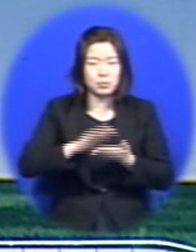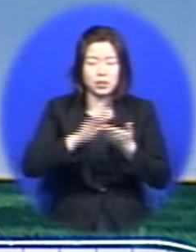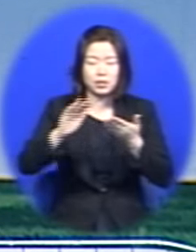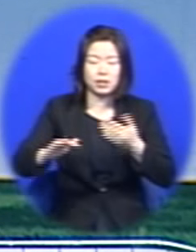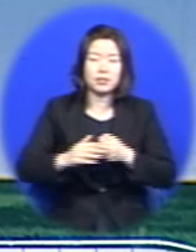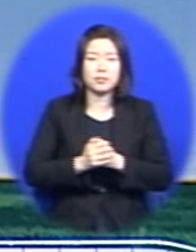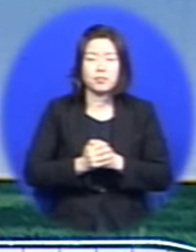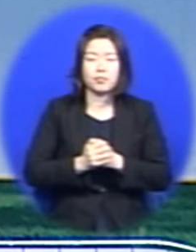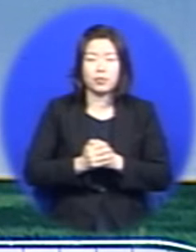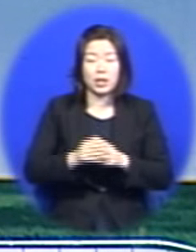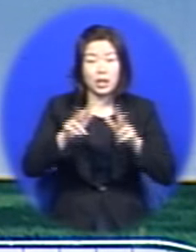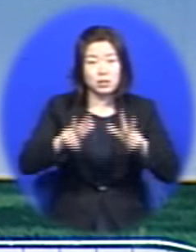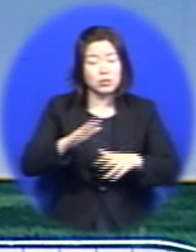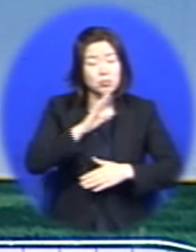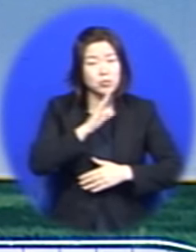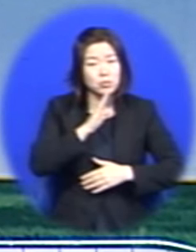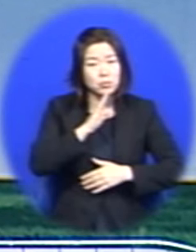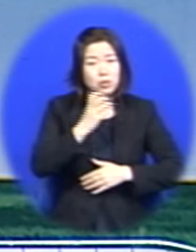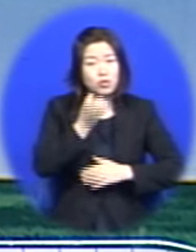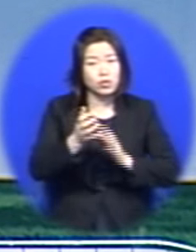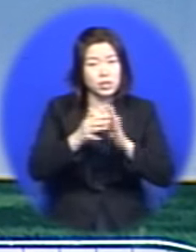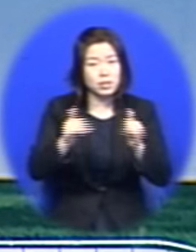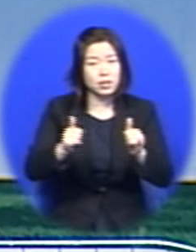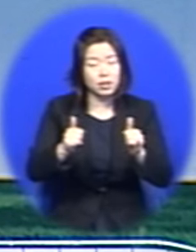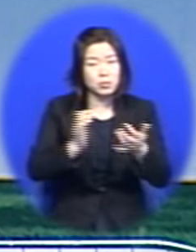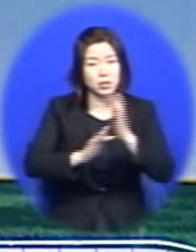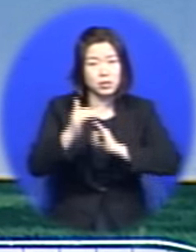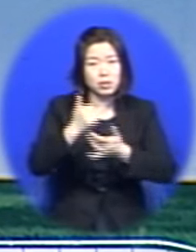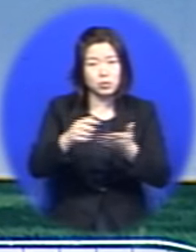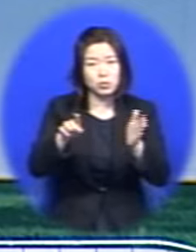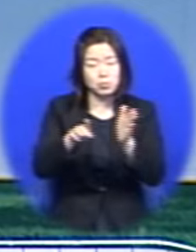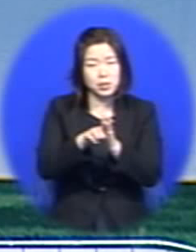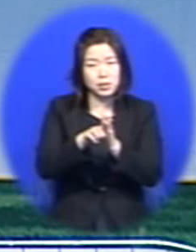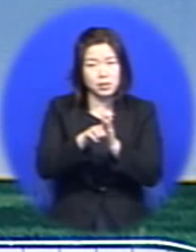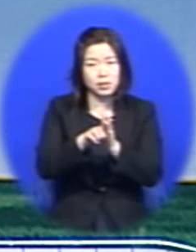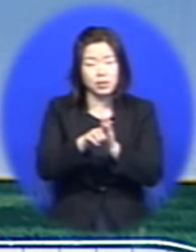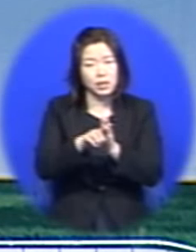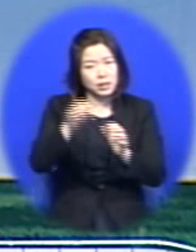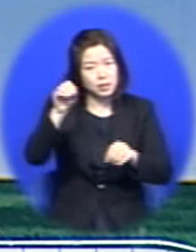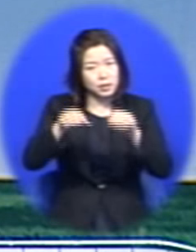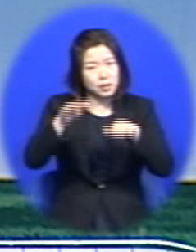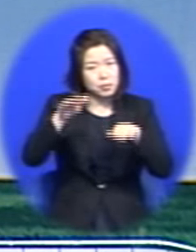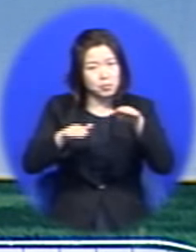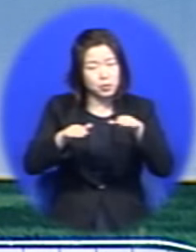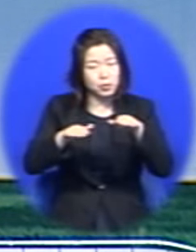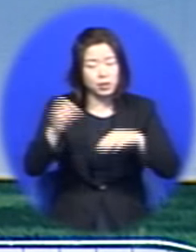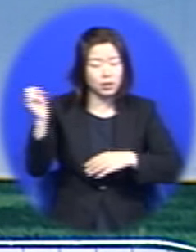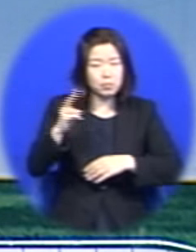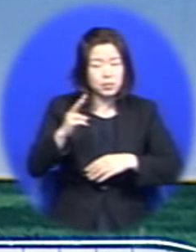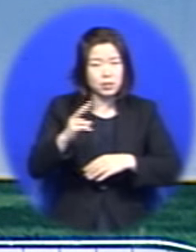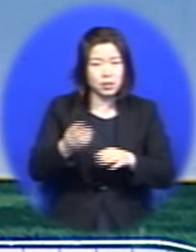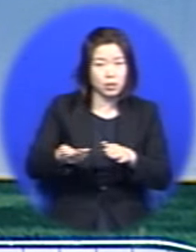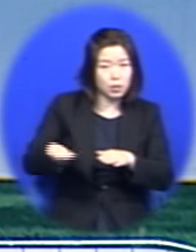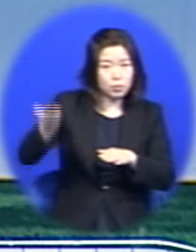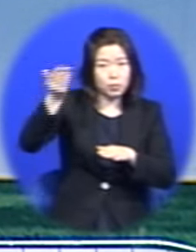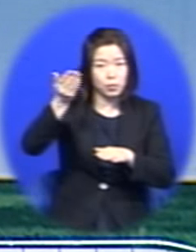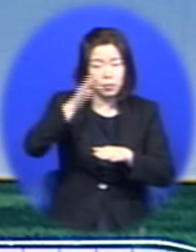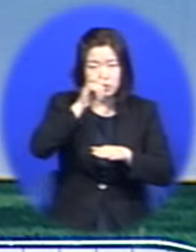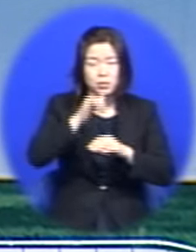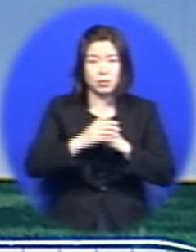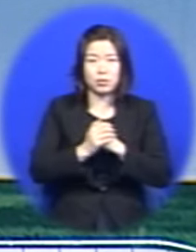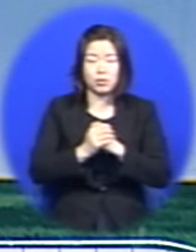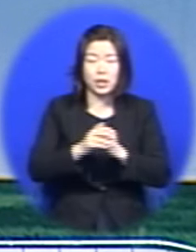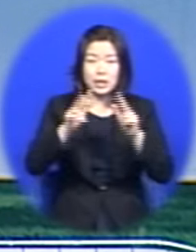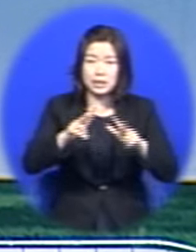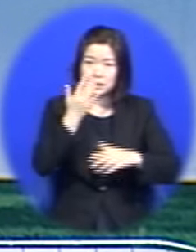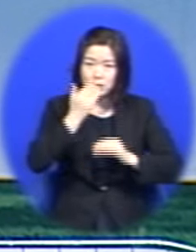지금 정말 유대인들이 예수를 믿는 이 비율이 갑자기 높아지고 있어요. 지금